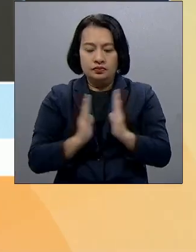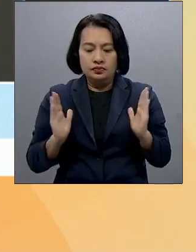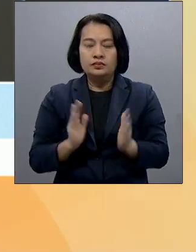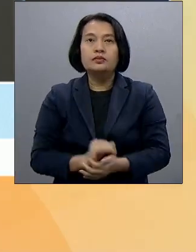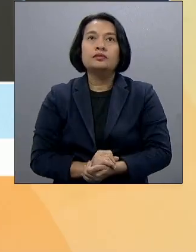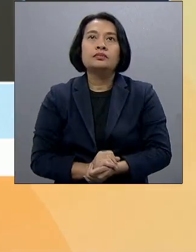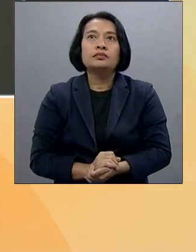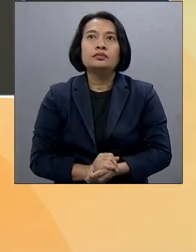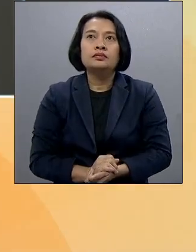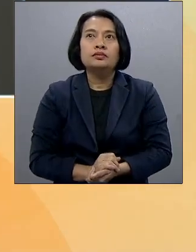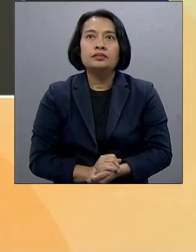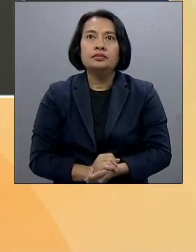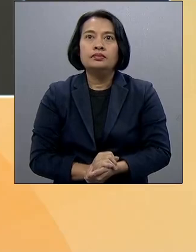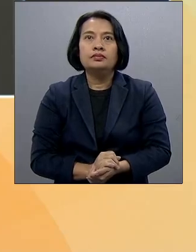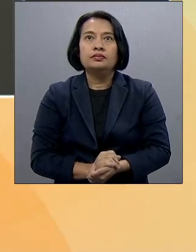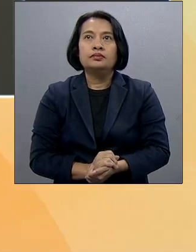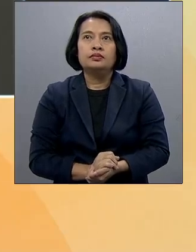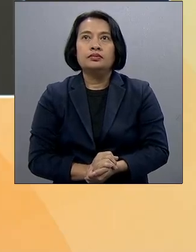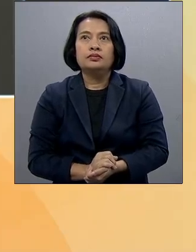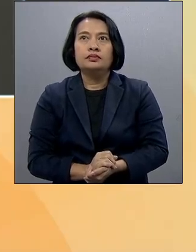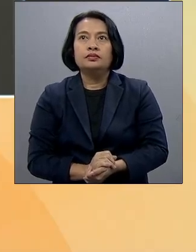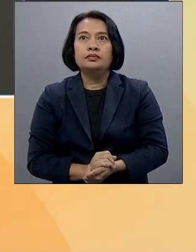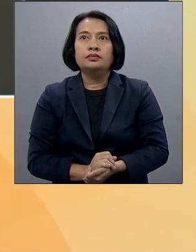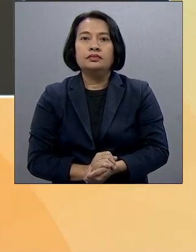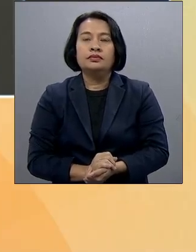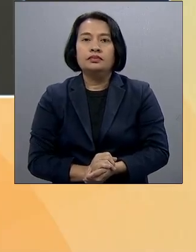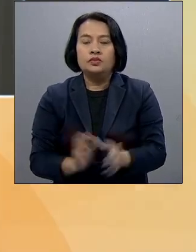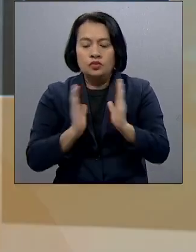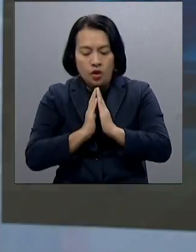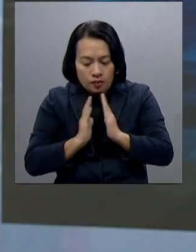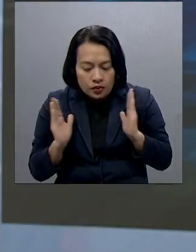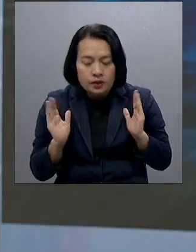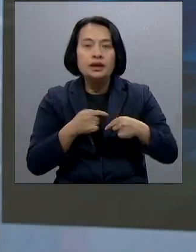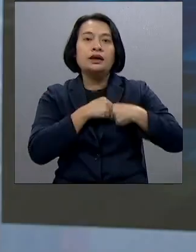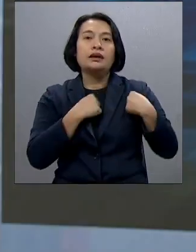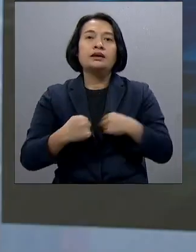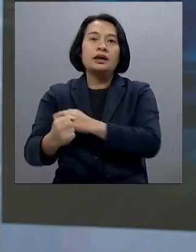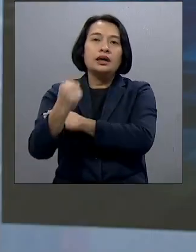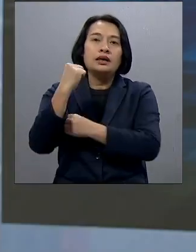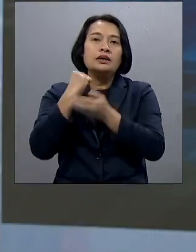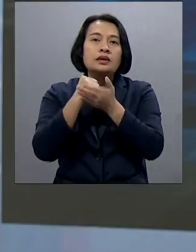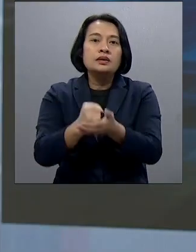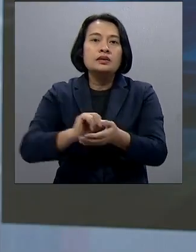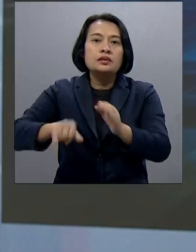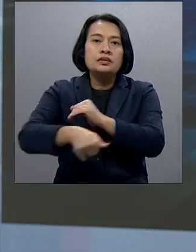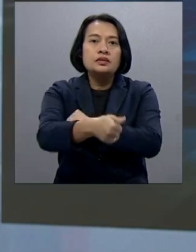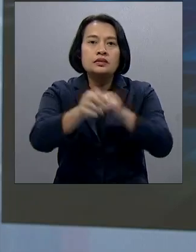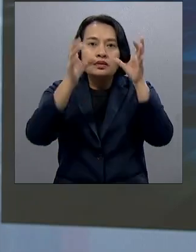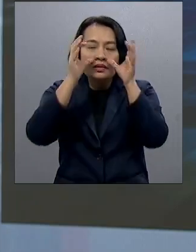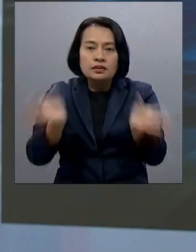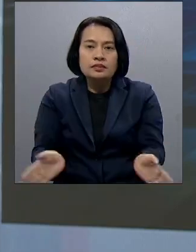ยค่ะ ค ่ะท่านขอบพระคุณนะคะเป็นกำลังใจให้ภารกิจผลักดันเสือนะคะขอบพระคุณสวัสดี